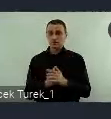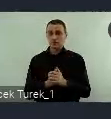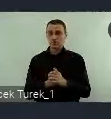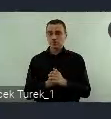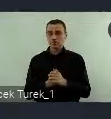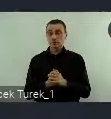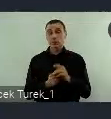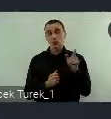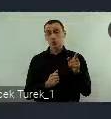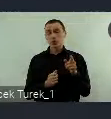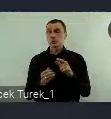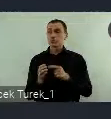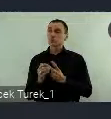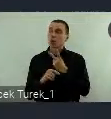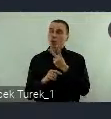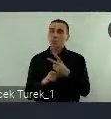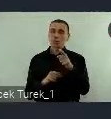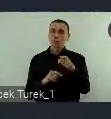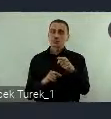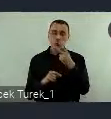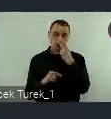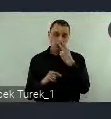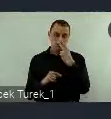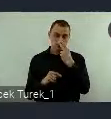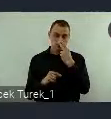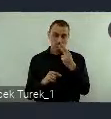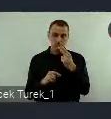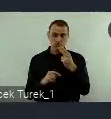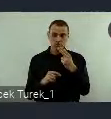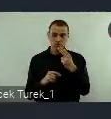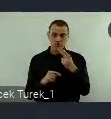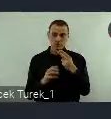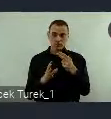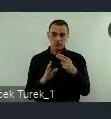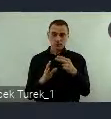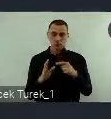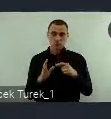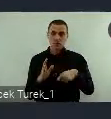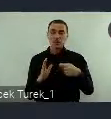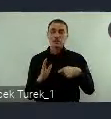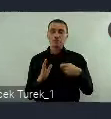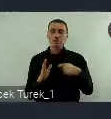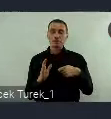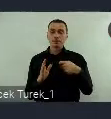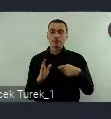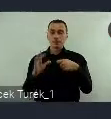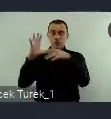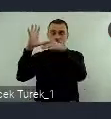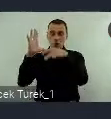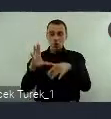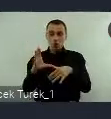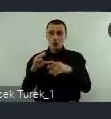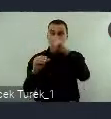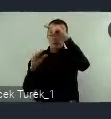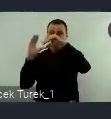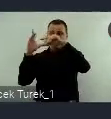załatwiać kwestia dostępności schodołaz MT wam puszczę szybko taki filmik odchodzą razie tylko muszę go puścić